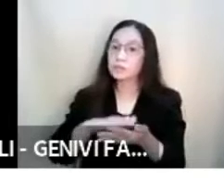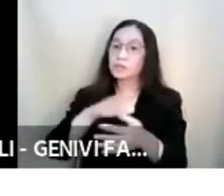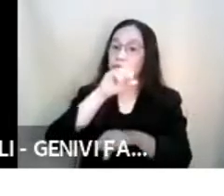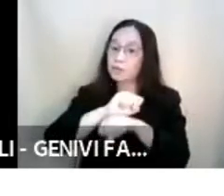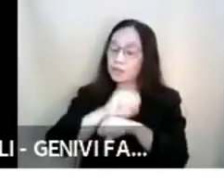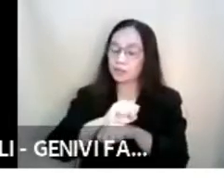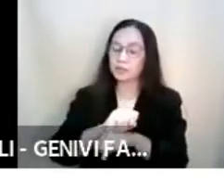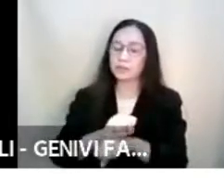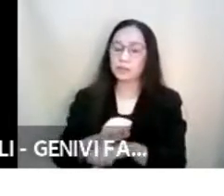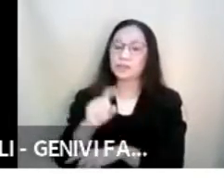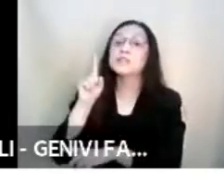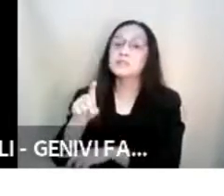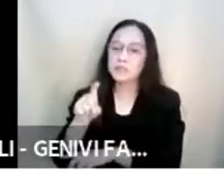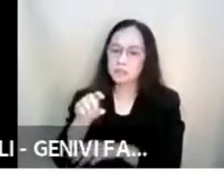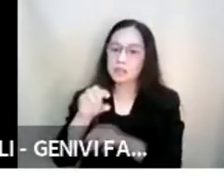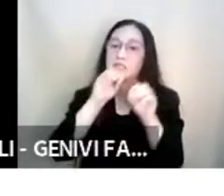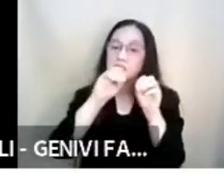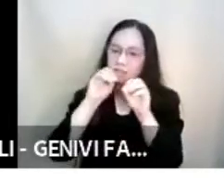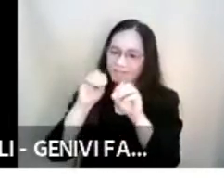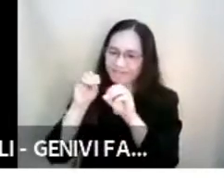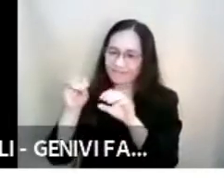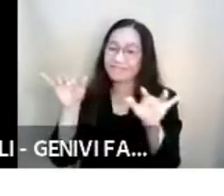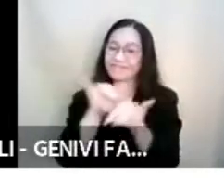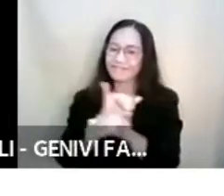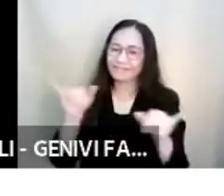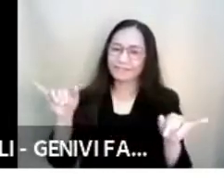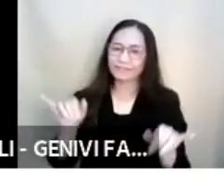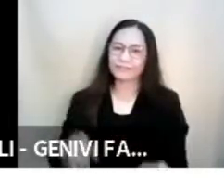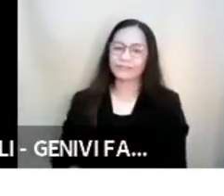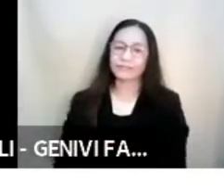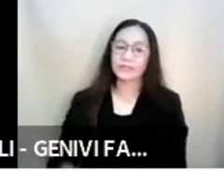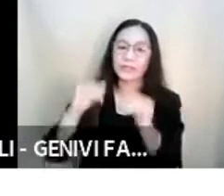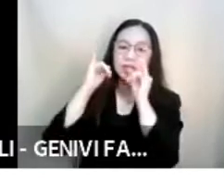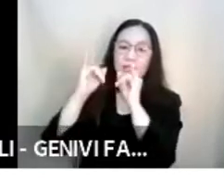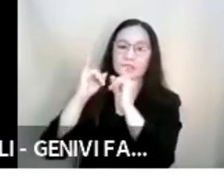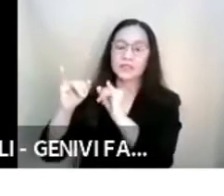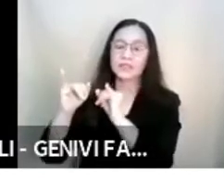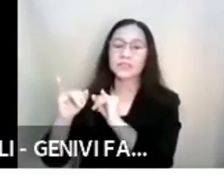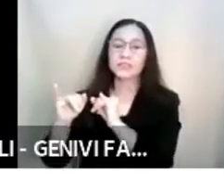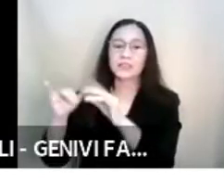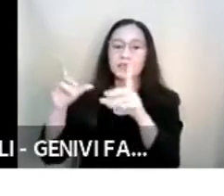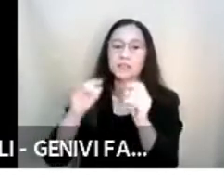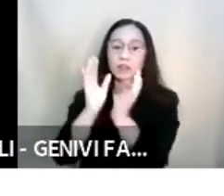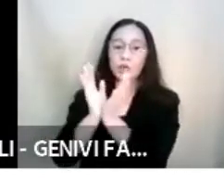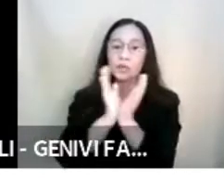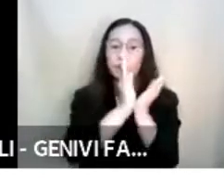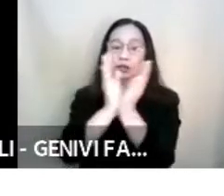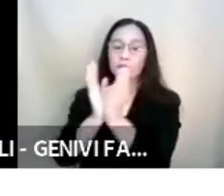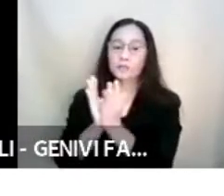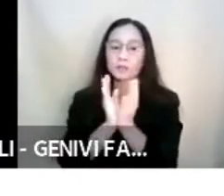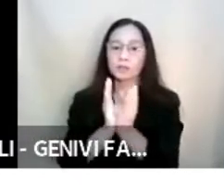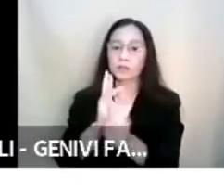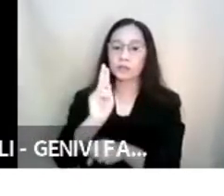kanila. No? So, again, I mentioned na instruction should occur in the community using natural